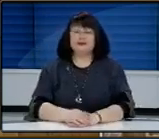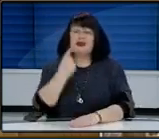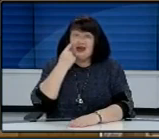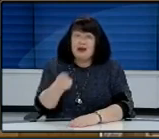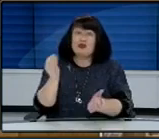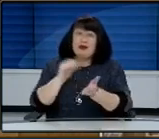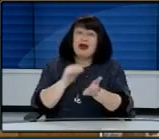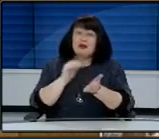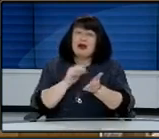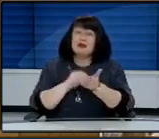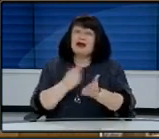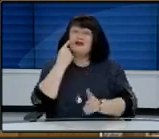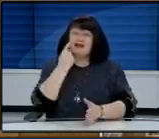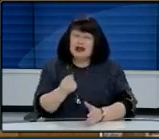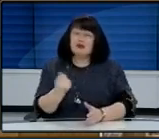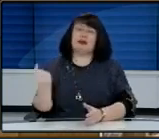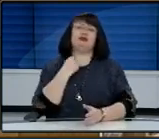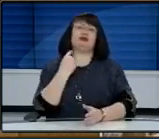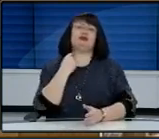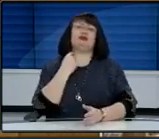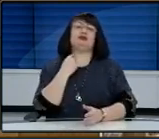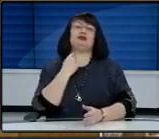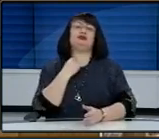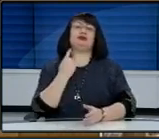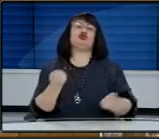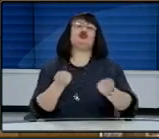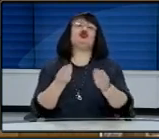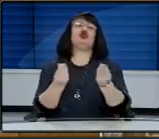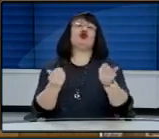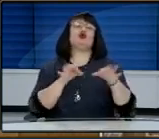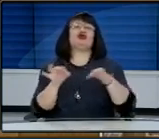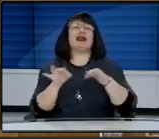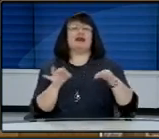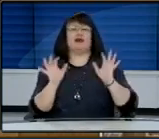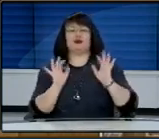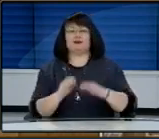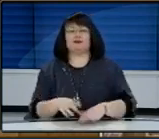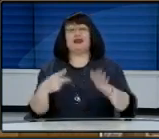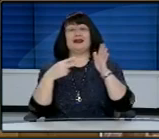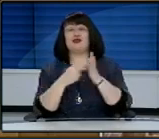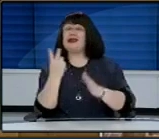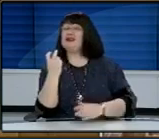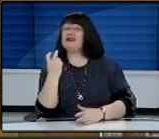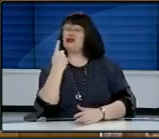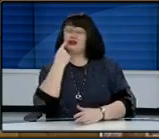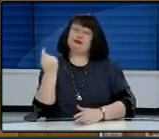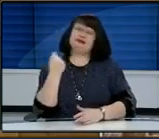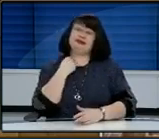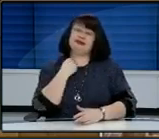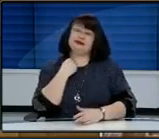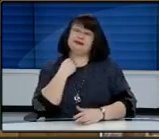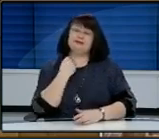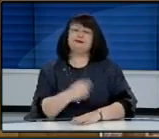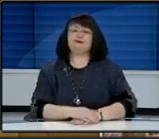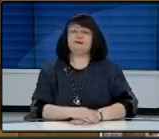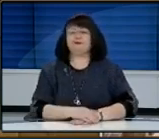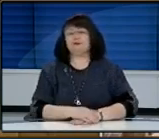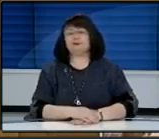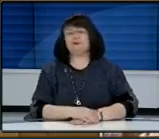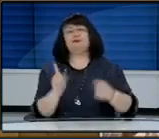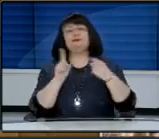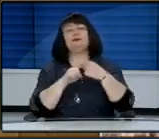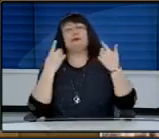ξανά πόσο αποτυχημένη είναι αυτή η στρατηγική. Όπως το είδαμε το 2020, που συναντήσατε περί